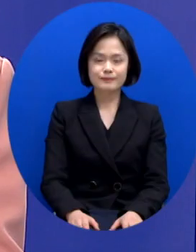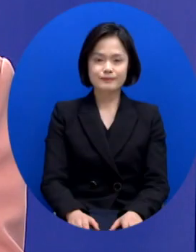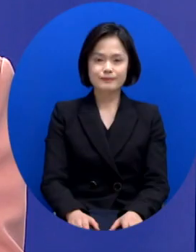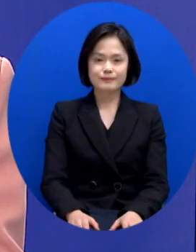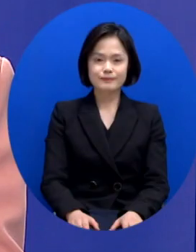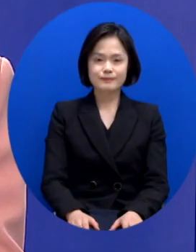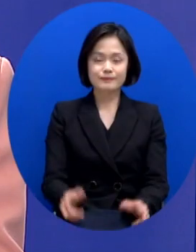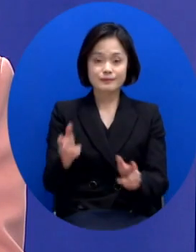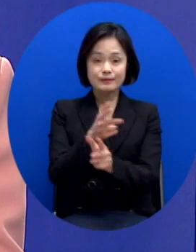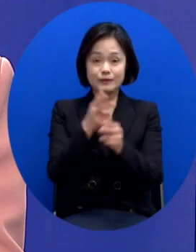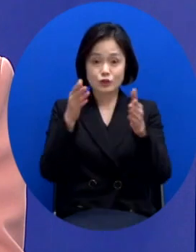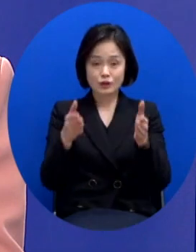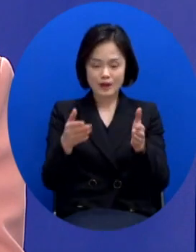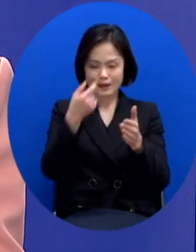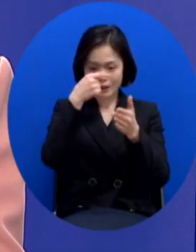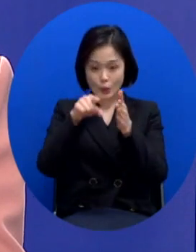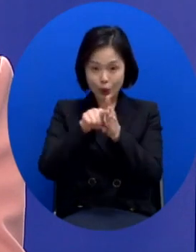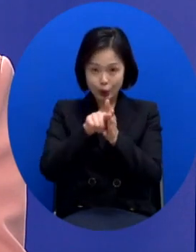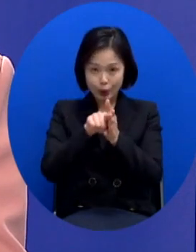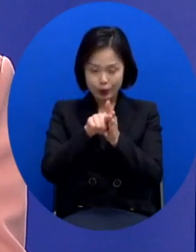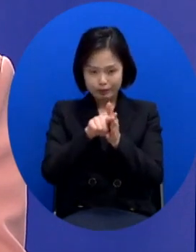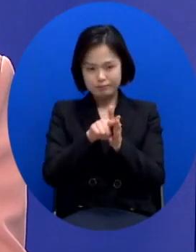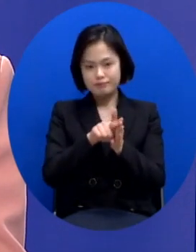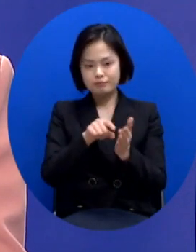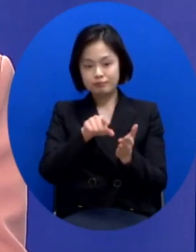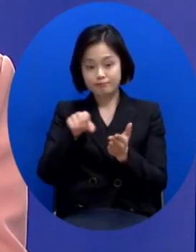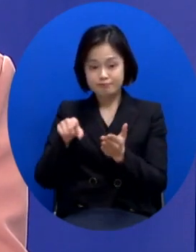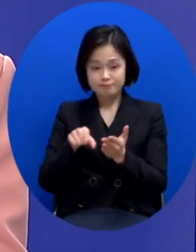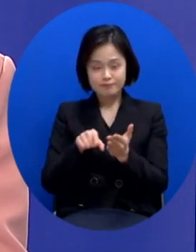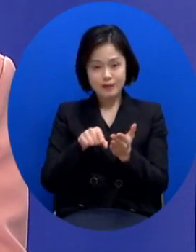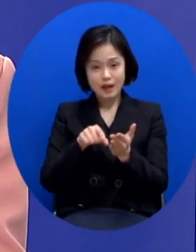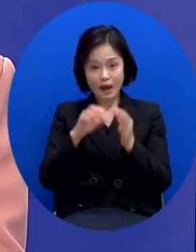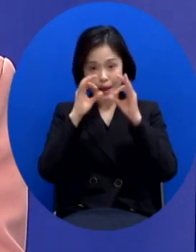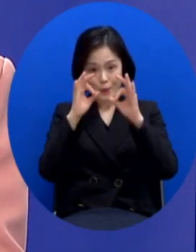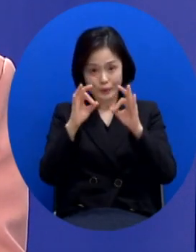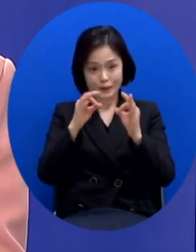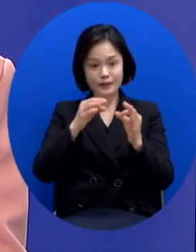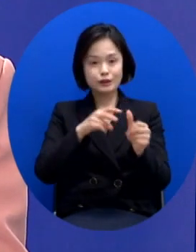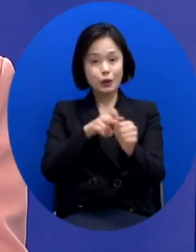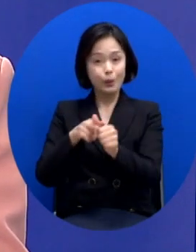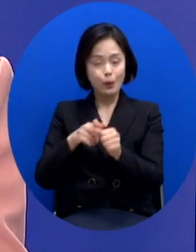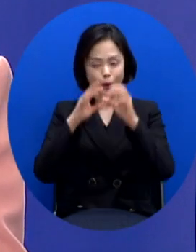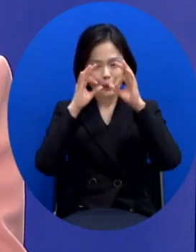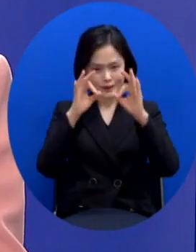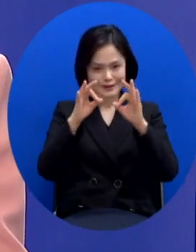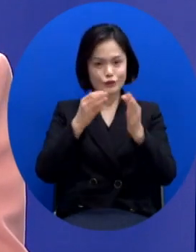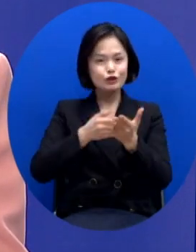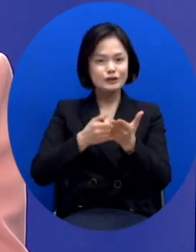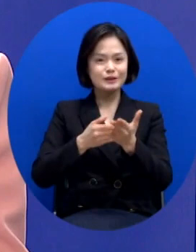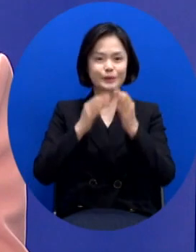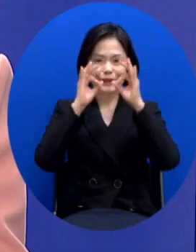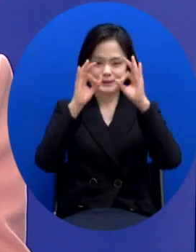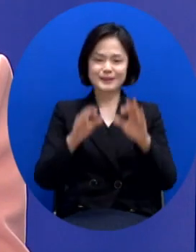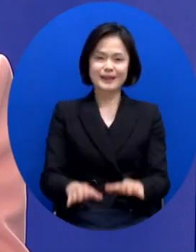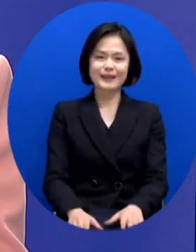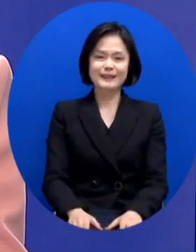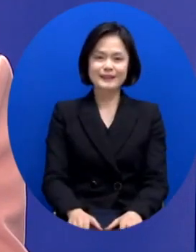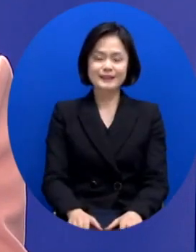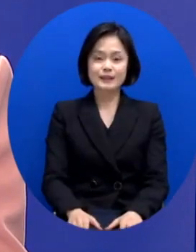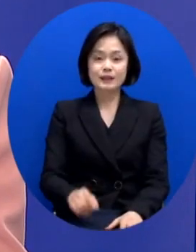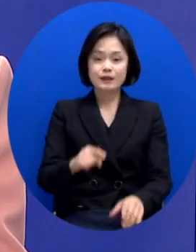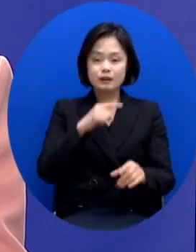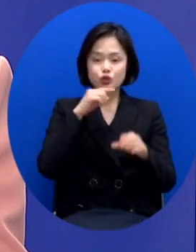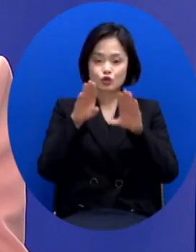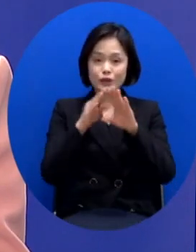한국의 기독교 게 이슈를 살펴보는 주간 교 개 브리핑 시간입니다 오늘은 비대면 상황에서도 끊어지지 않고 있는 주일학교 교육